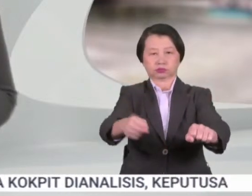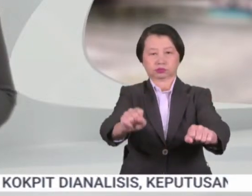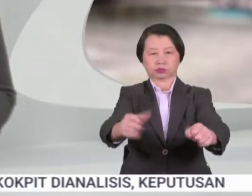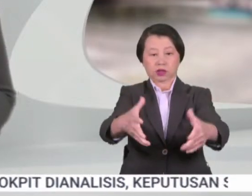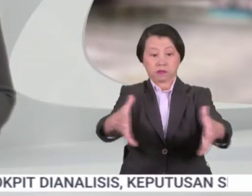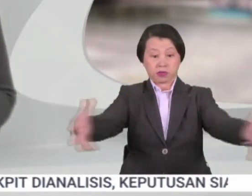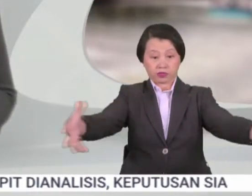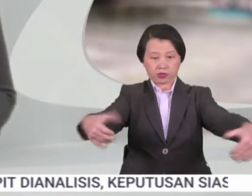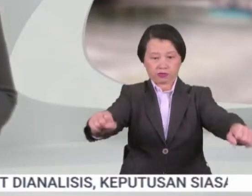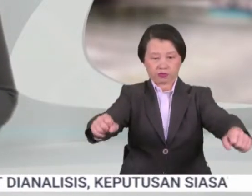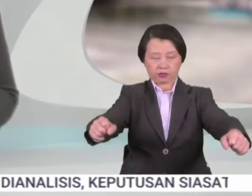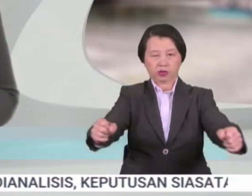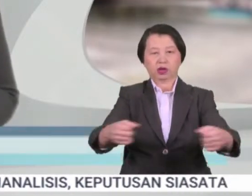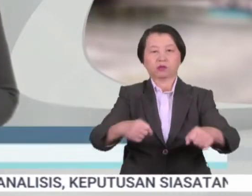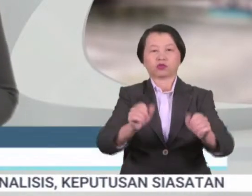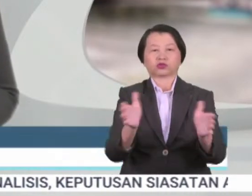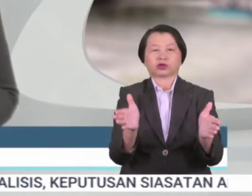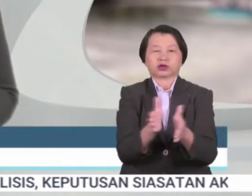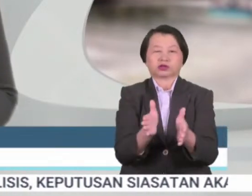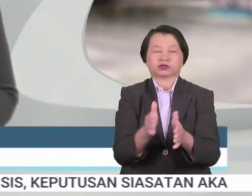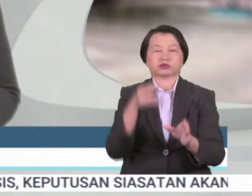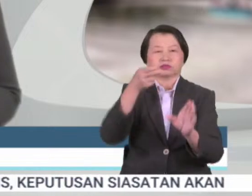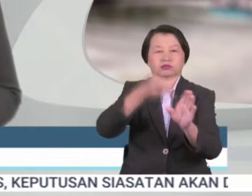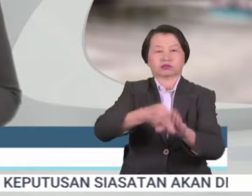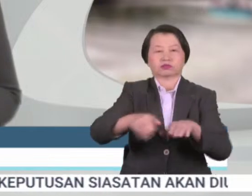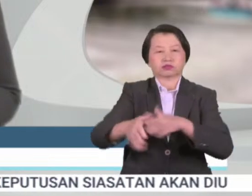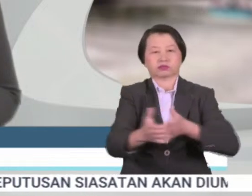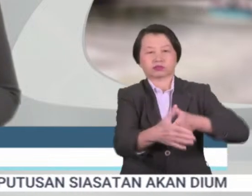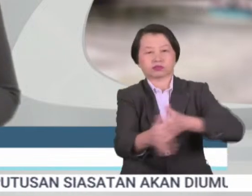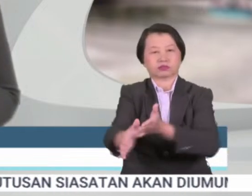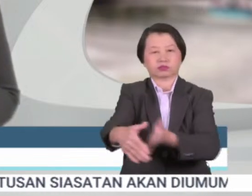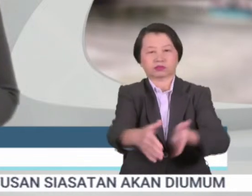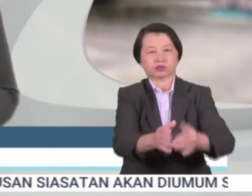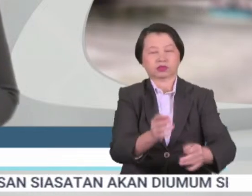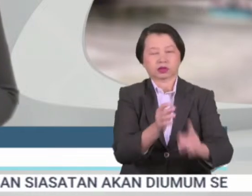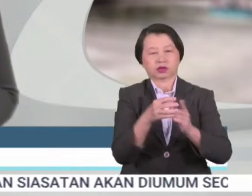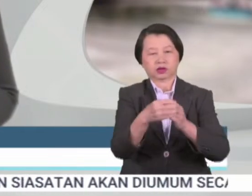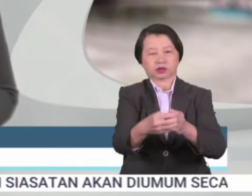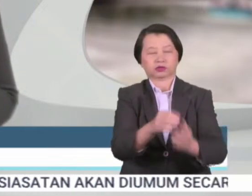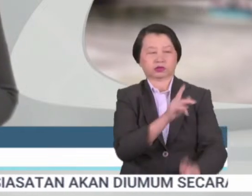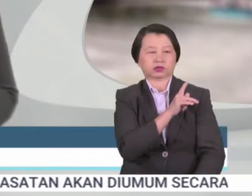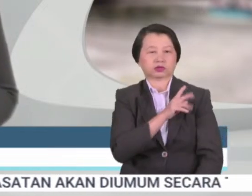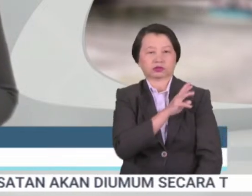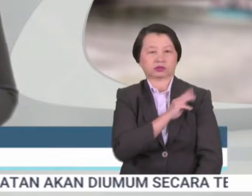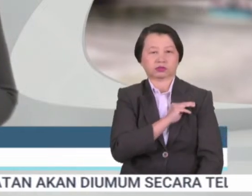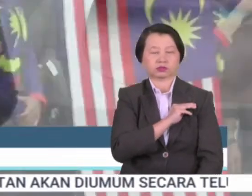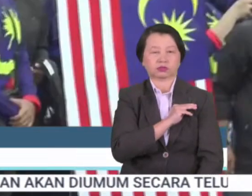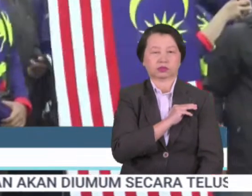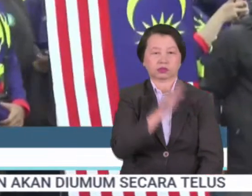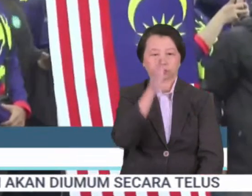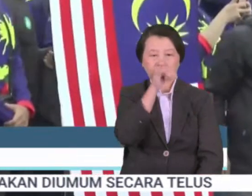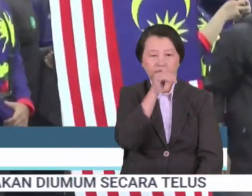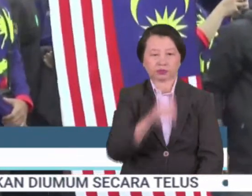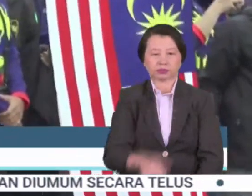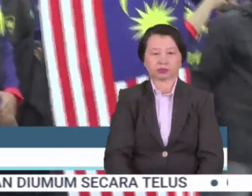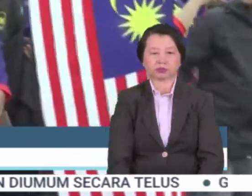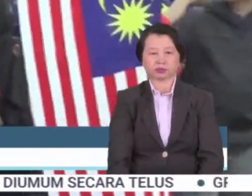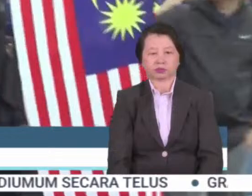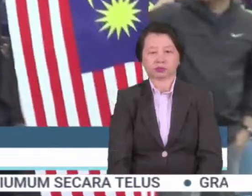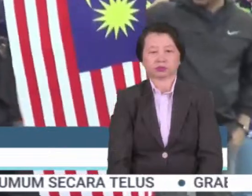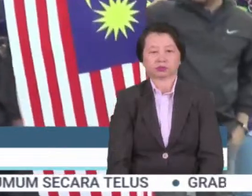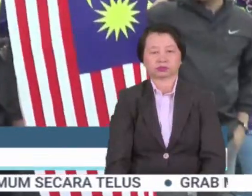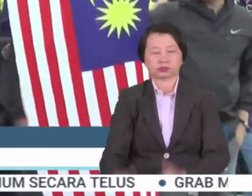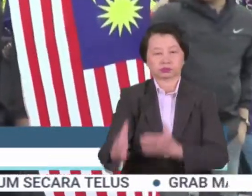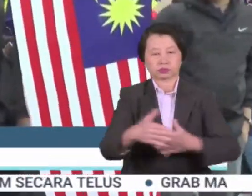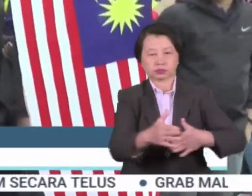berkuasa tinggi dan rendah menyetai konvoi tersebut ia diketuai ketua menteri Melaka Datuk Seri Abdul Raf yusoh